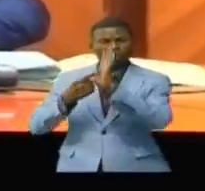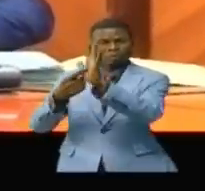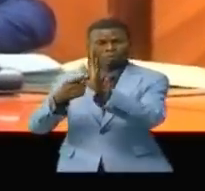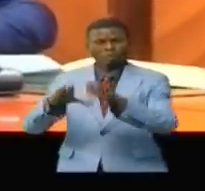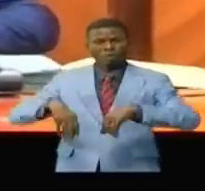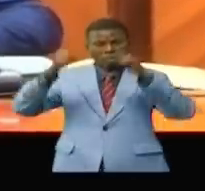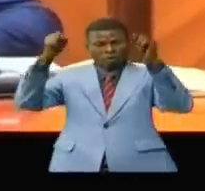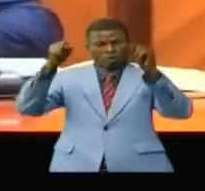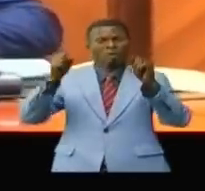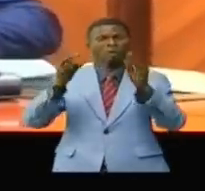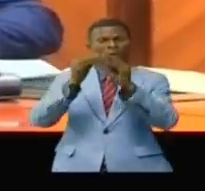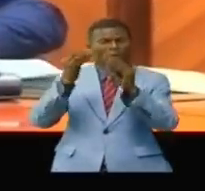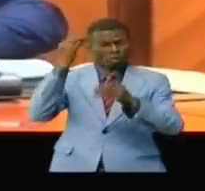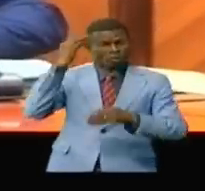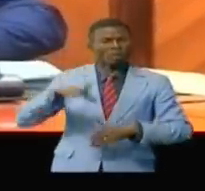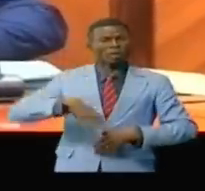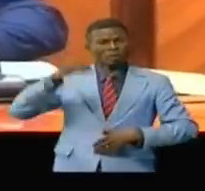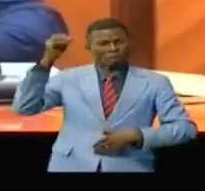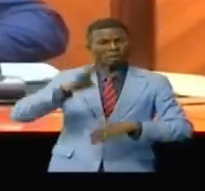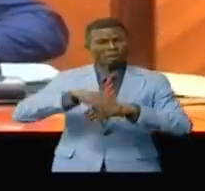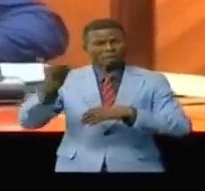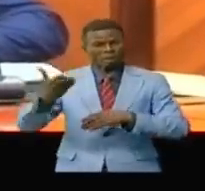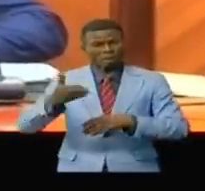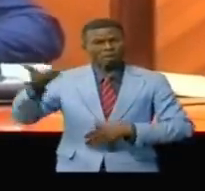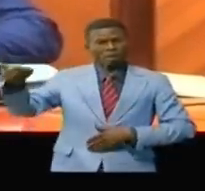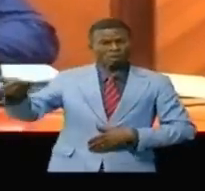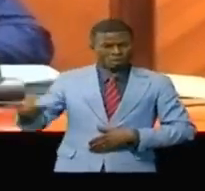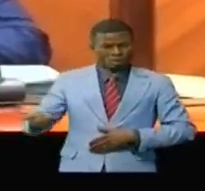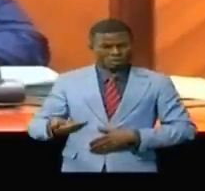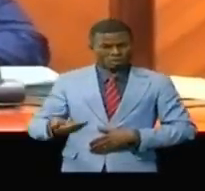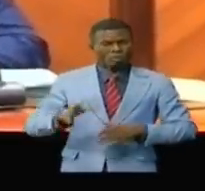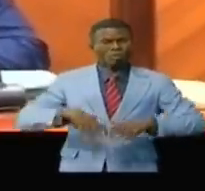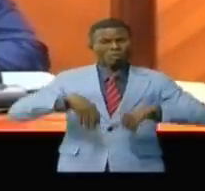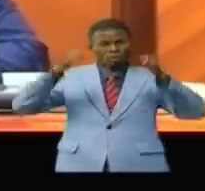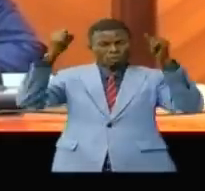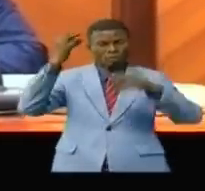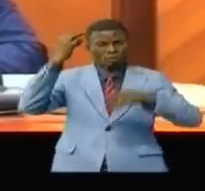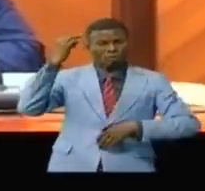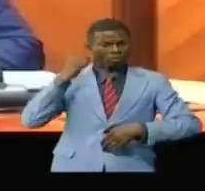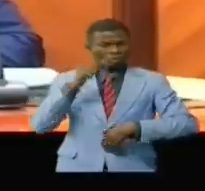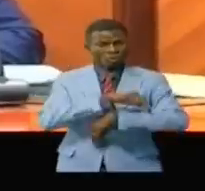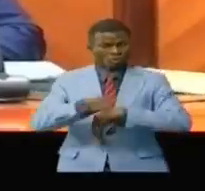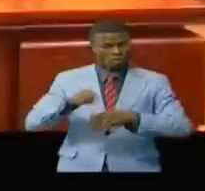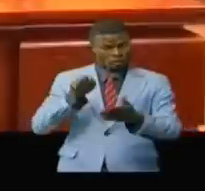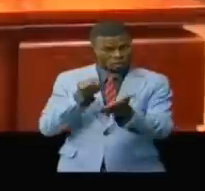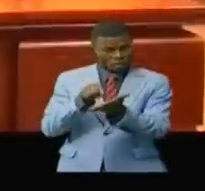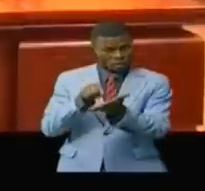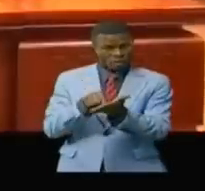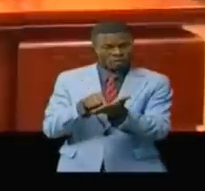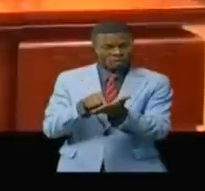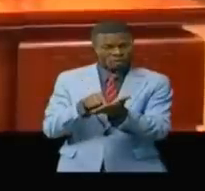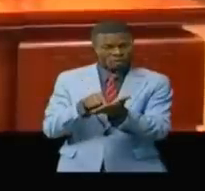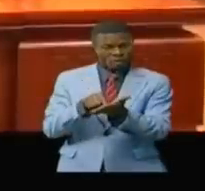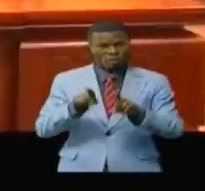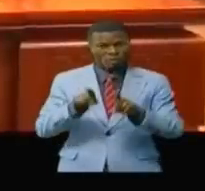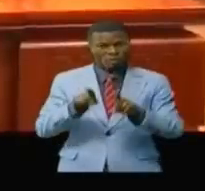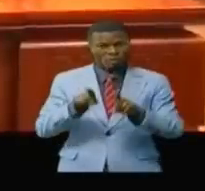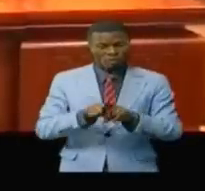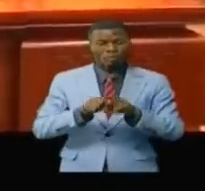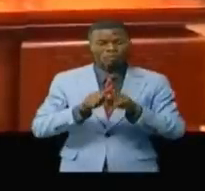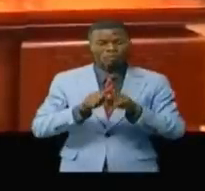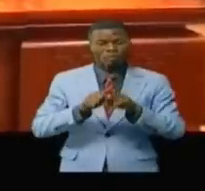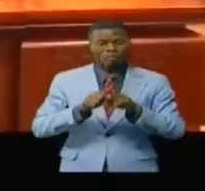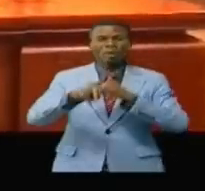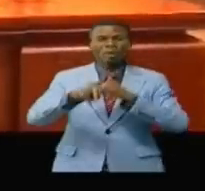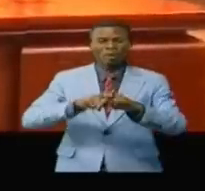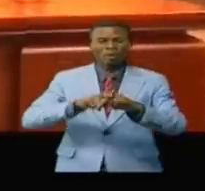du Conseil des ministres après avoir reçu l'approbation des ministères des tutelles concernées et de l'avis de l'Agence